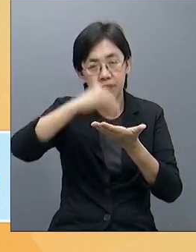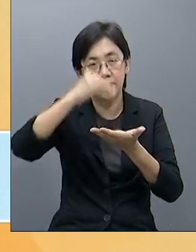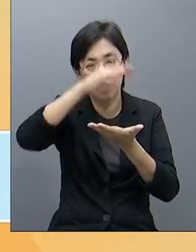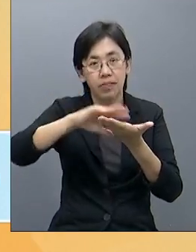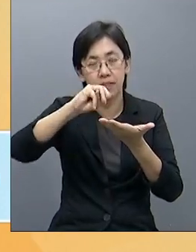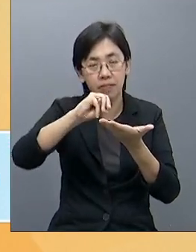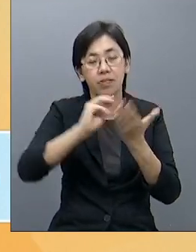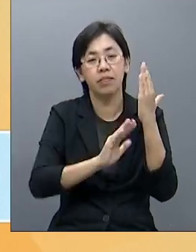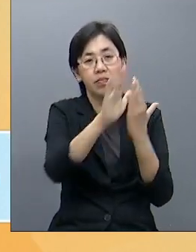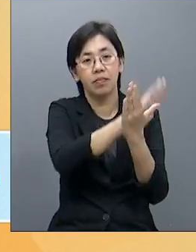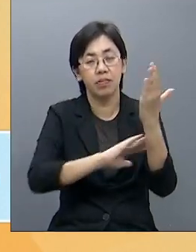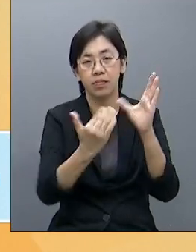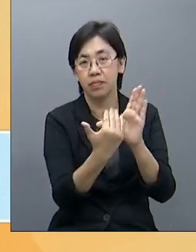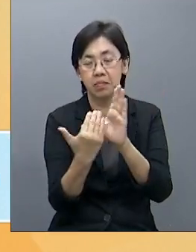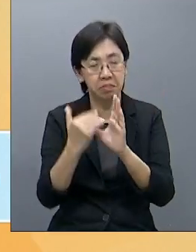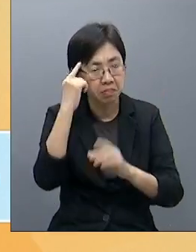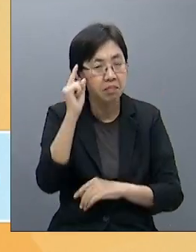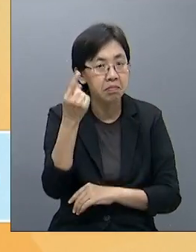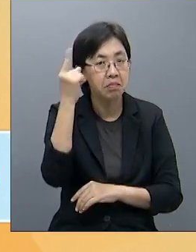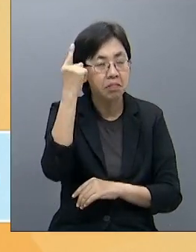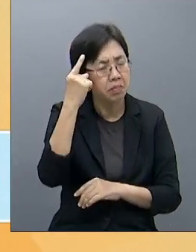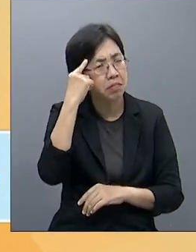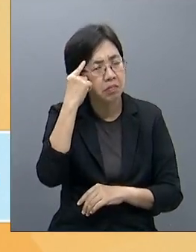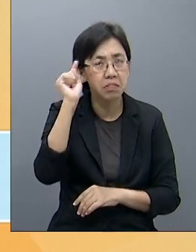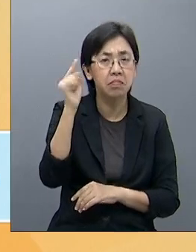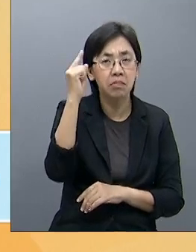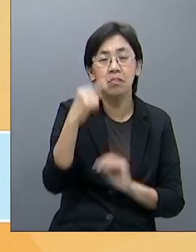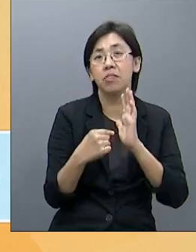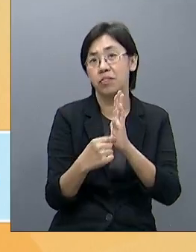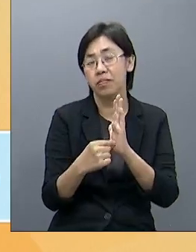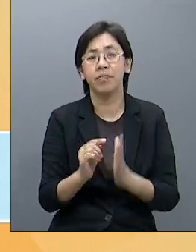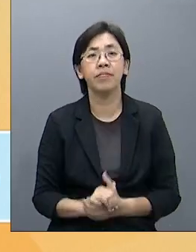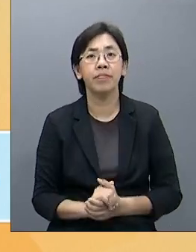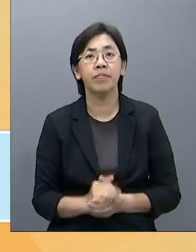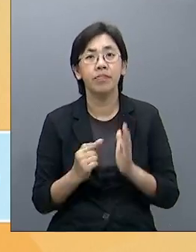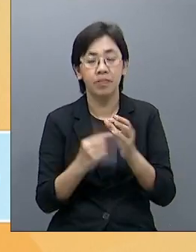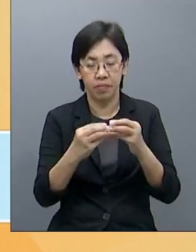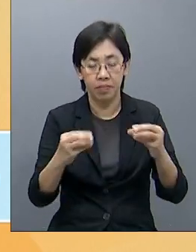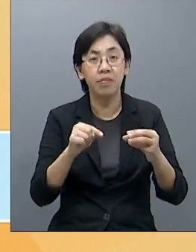ีก debilมในทารต้นวัตรกรมใหม่อย่างเช่น rewarded